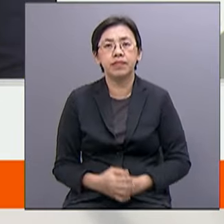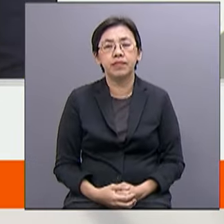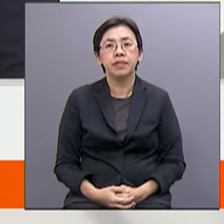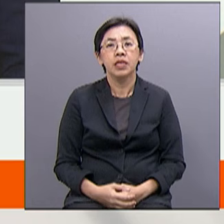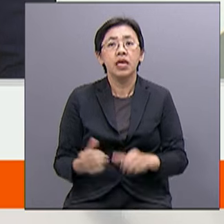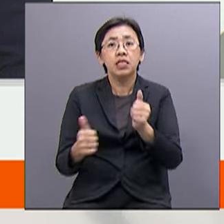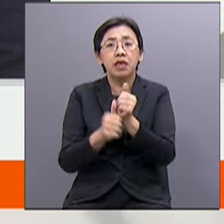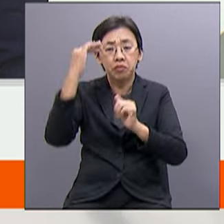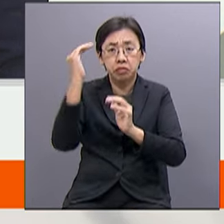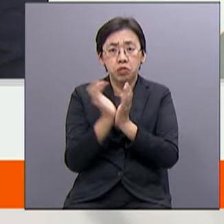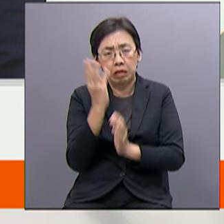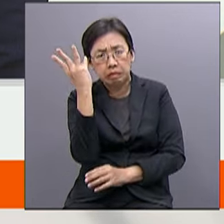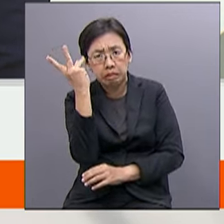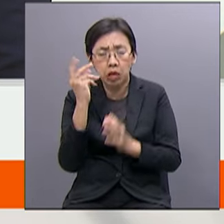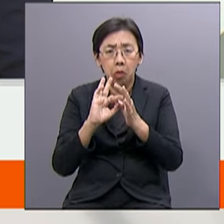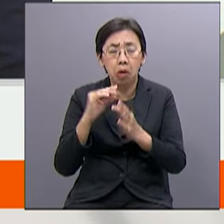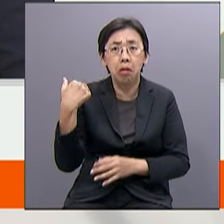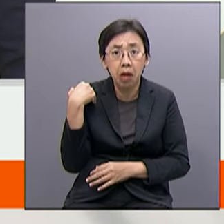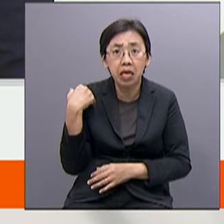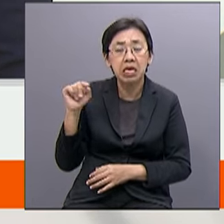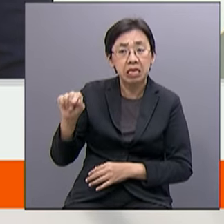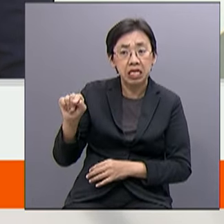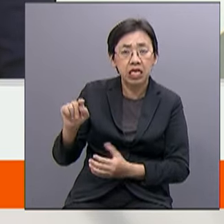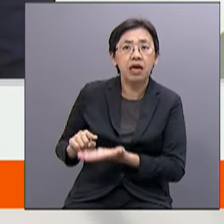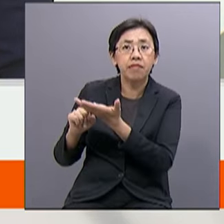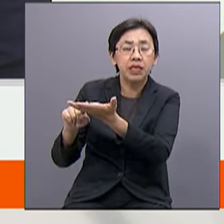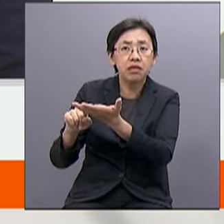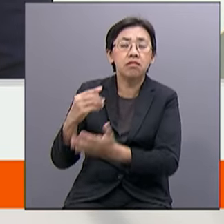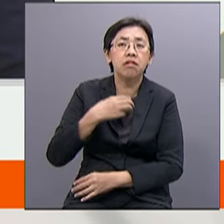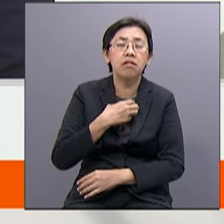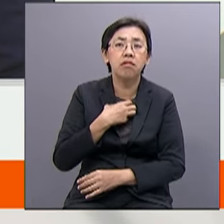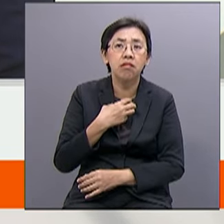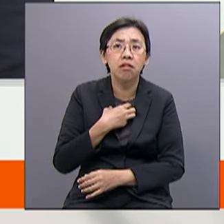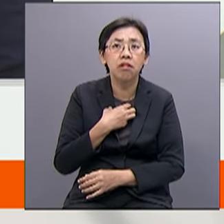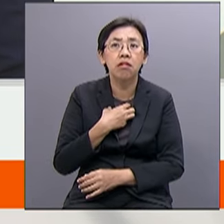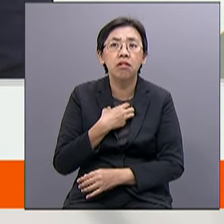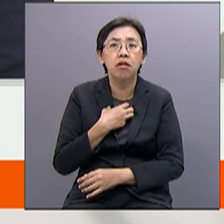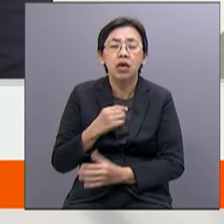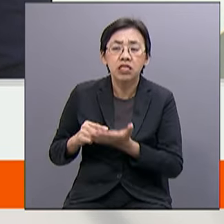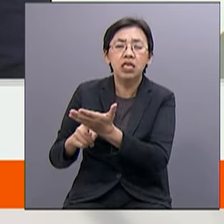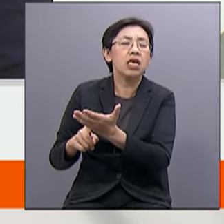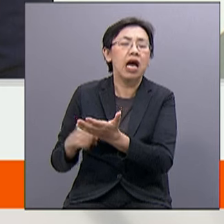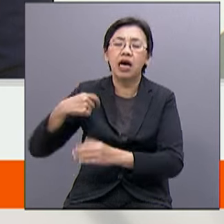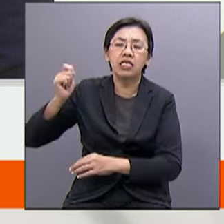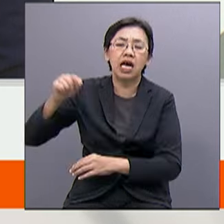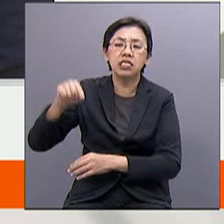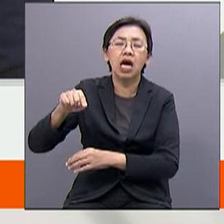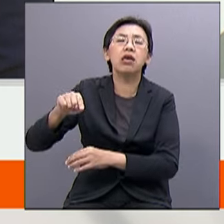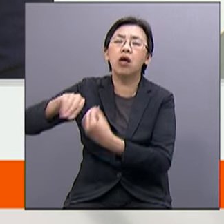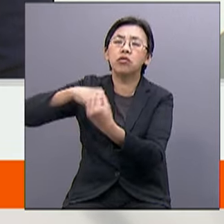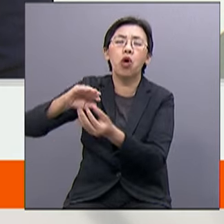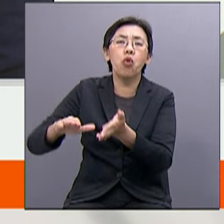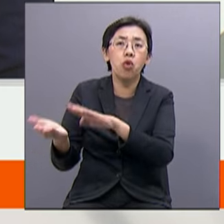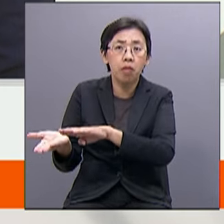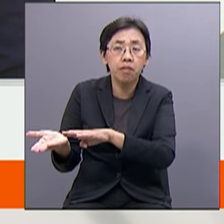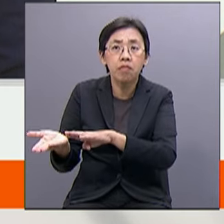ลไหมคะเพราะว่าก่อนหน้านี้เนี่ยก็ทราบว่าเขาไปยื่นขอเป็นในลักษณะเป็นบุคคลล้มละลายไปแล้วค่ะแล้วก็เป็นอุปสรรคทั้งในแง่ของ